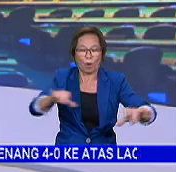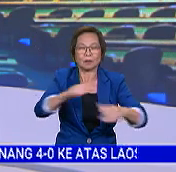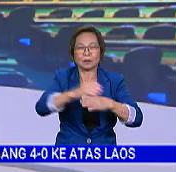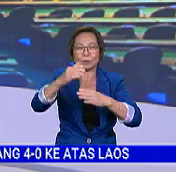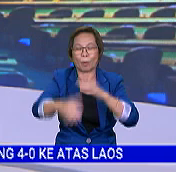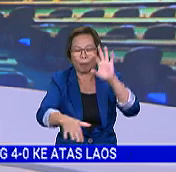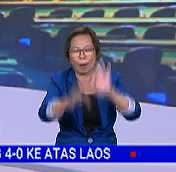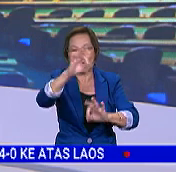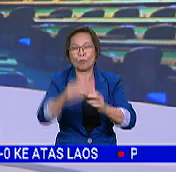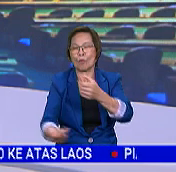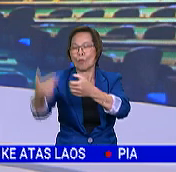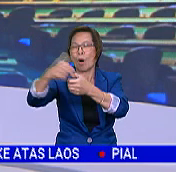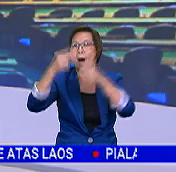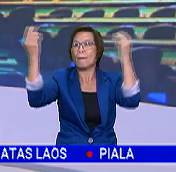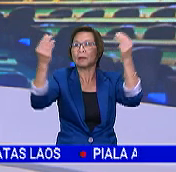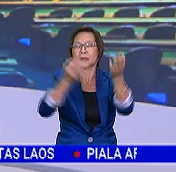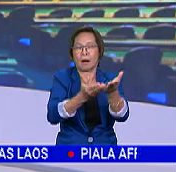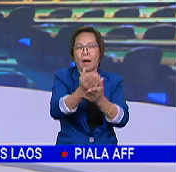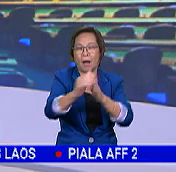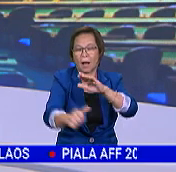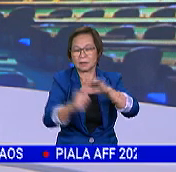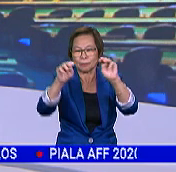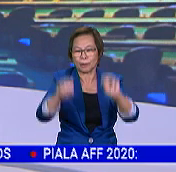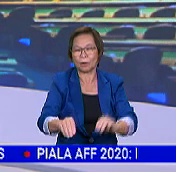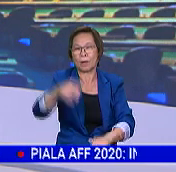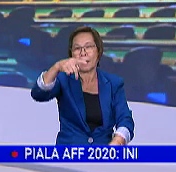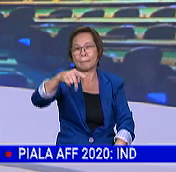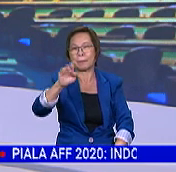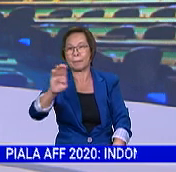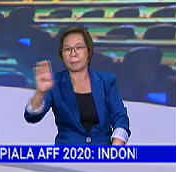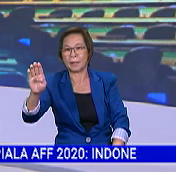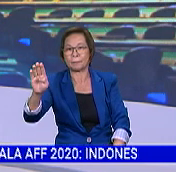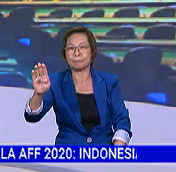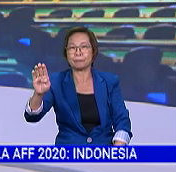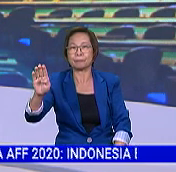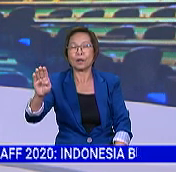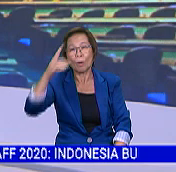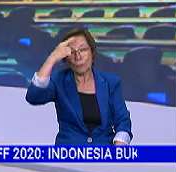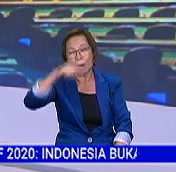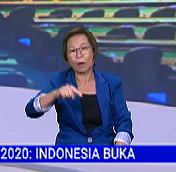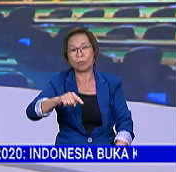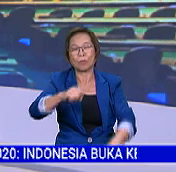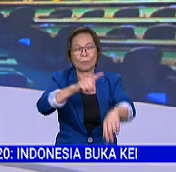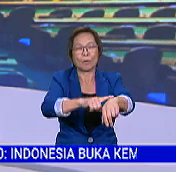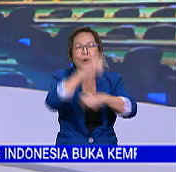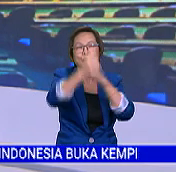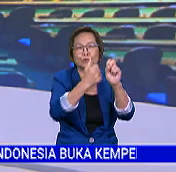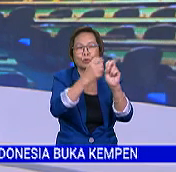selepas dipilih menganggotai Majlis Hak Asasi Manusia Pertubuhan Bangsa Bersatu PBB bagi penggal